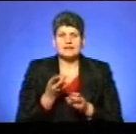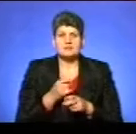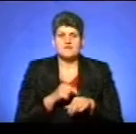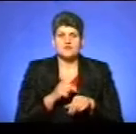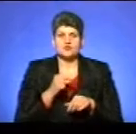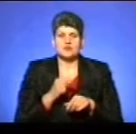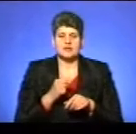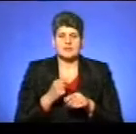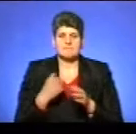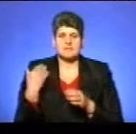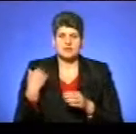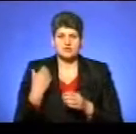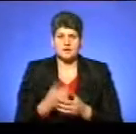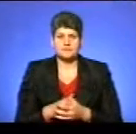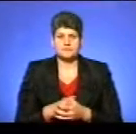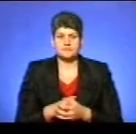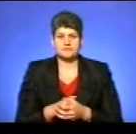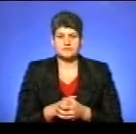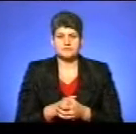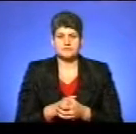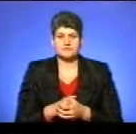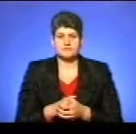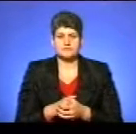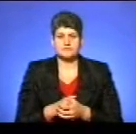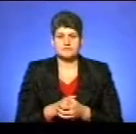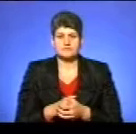плече. Граната, права нога!